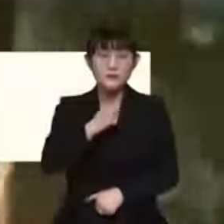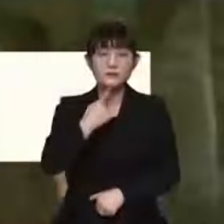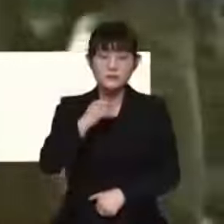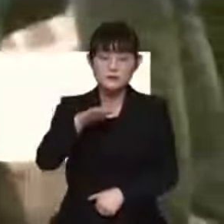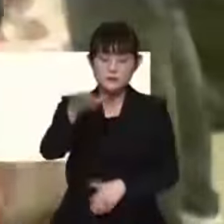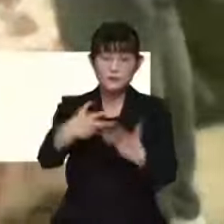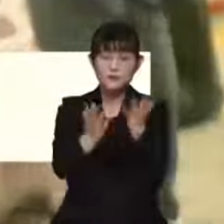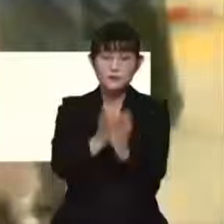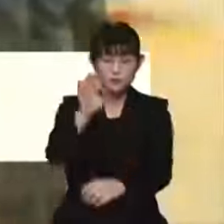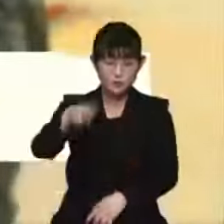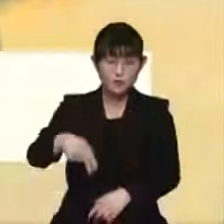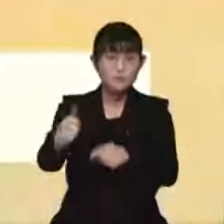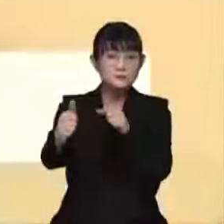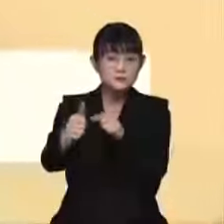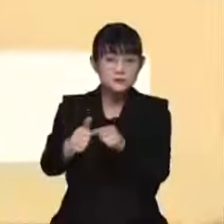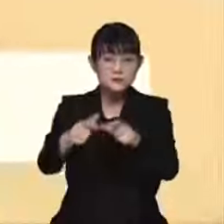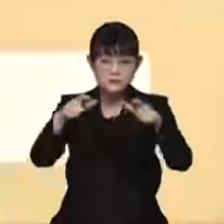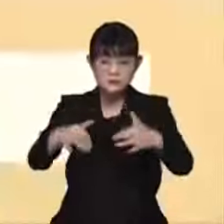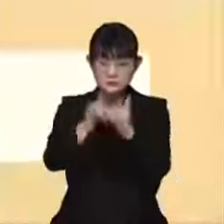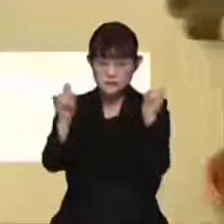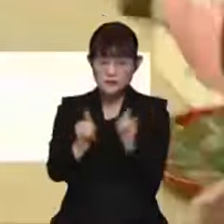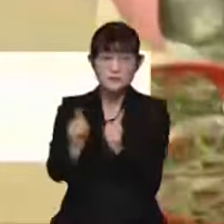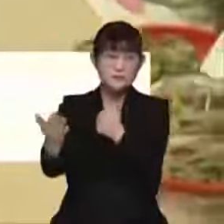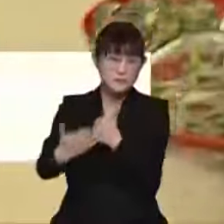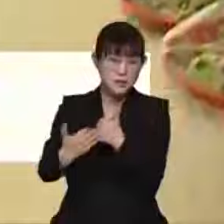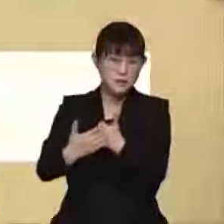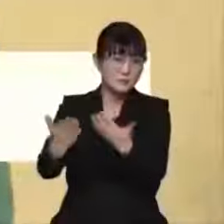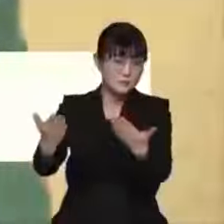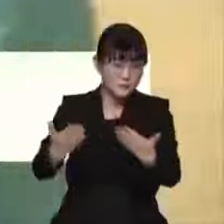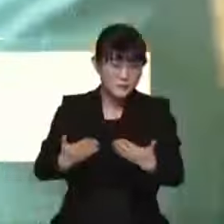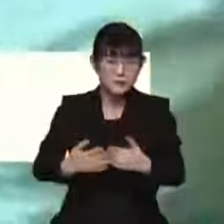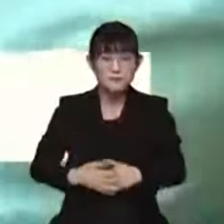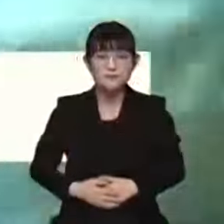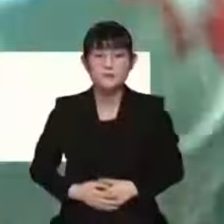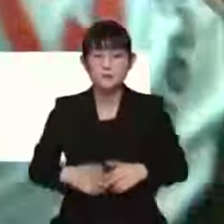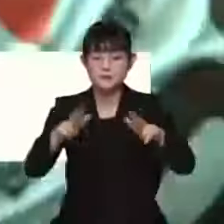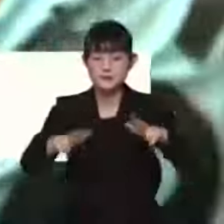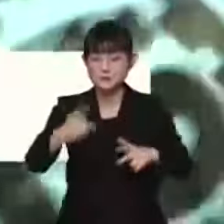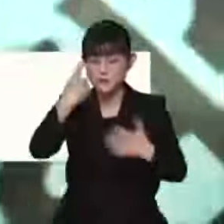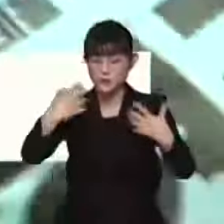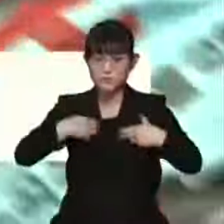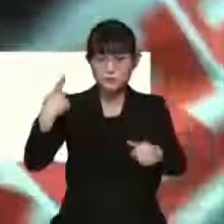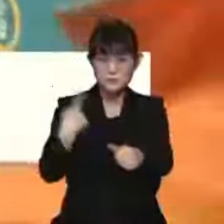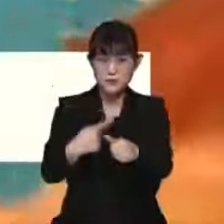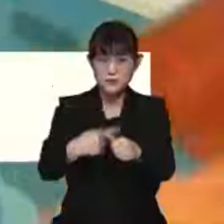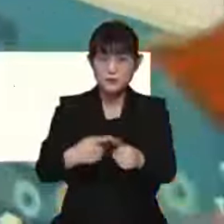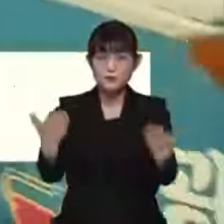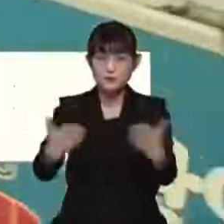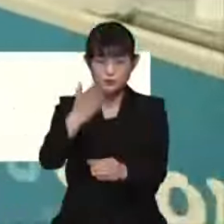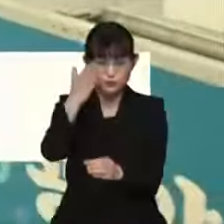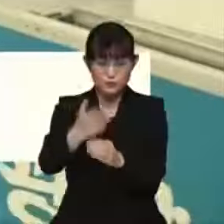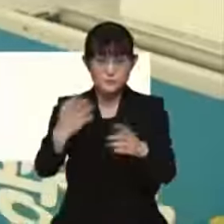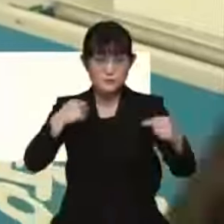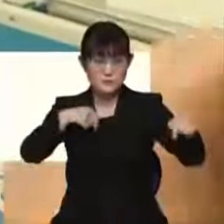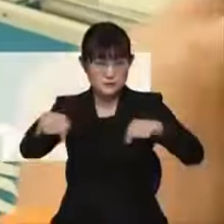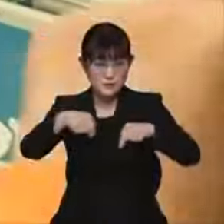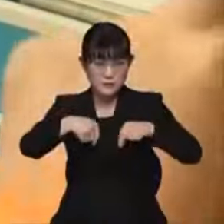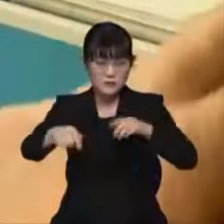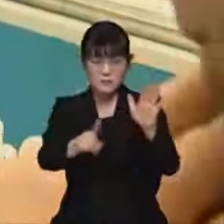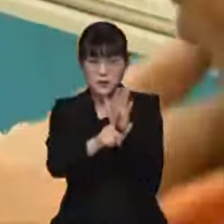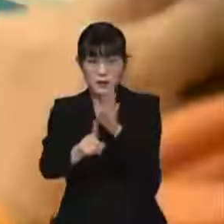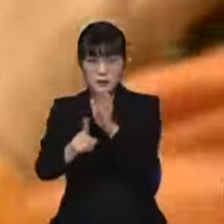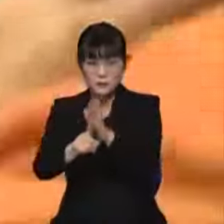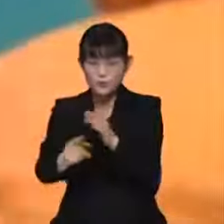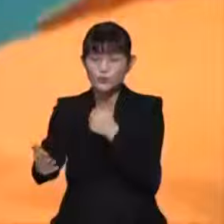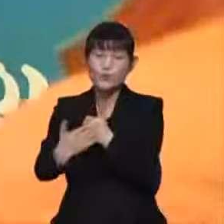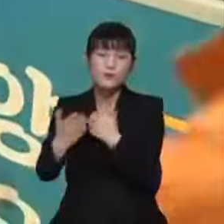진보당 유현주 후보는 지역 시민사회단체의 탄탄한 지지를 바탕으로 현 정부 비판과 노동 중심의 정책을 내세우며